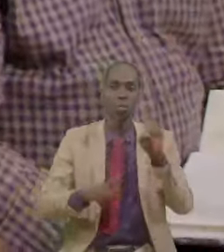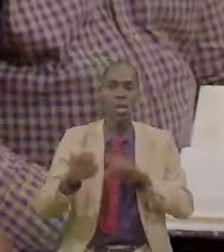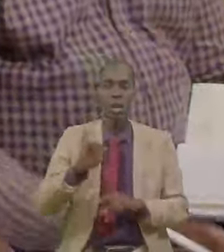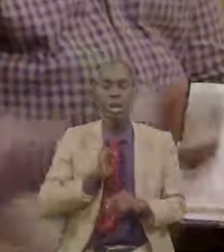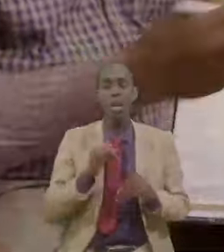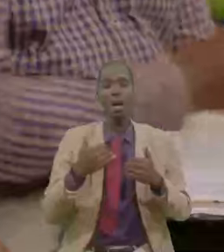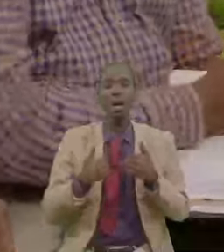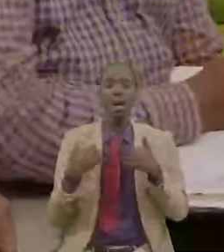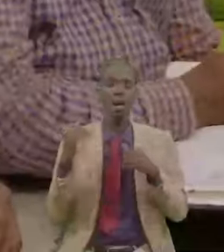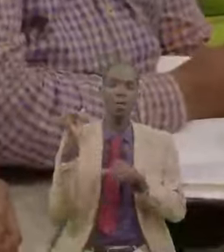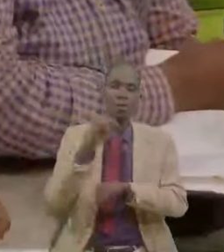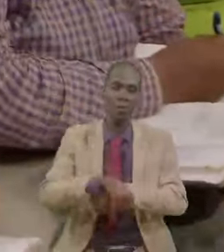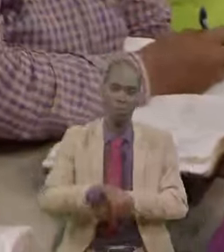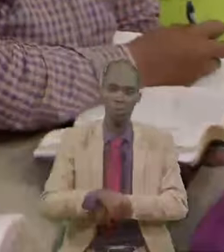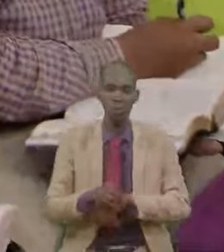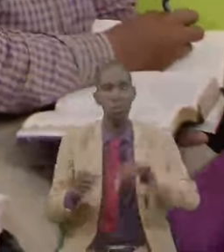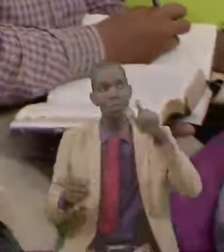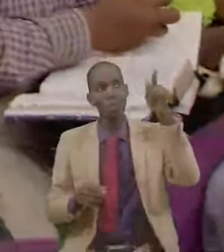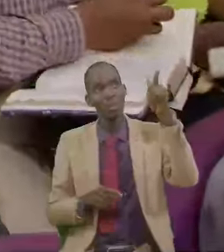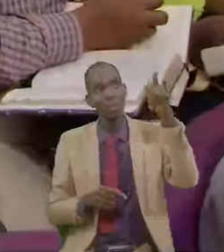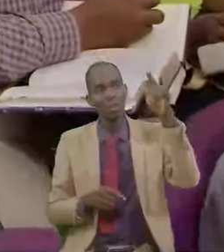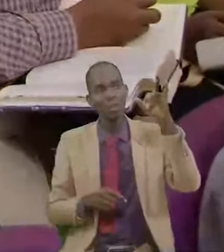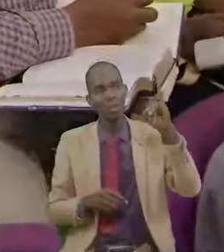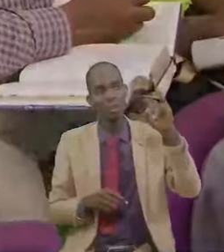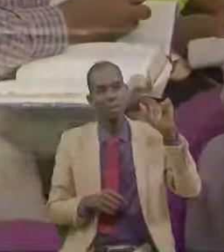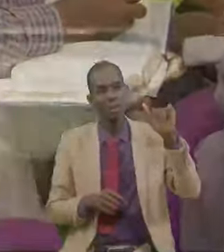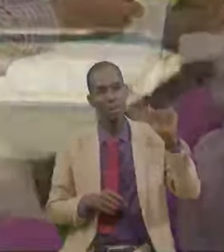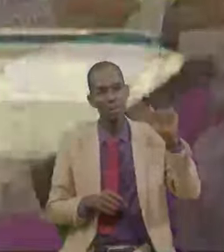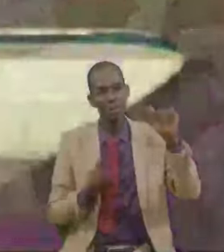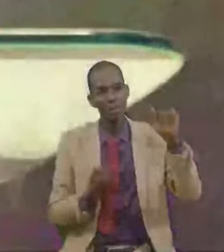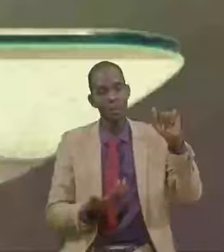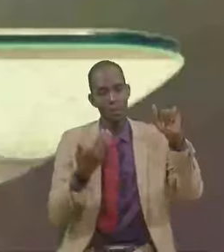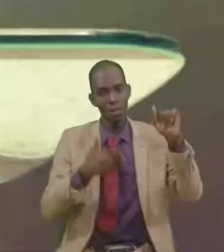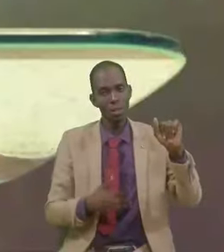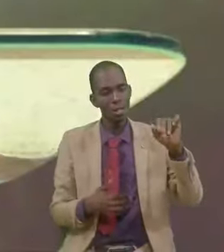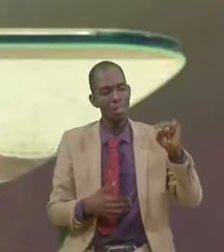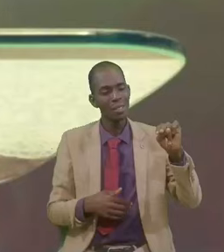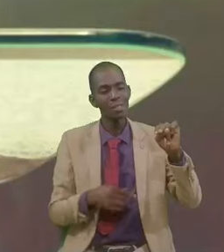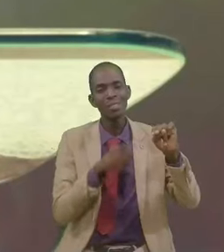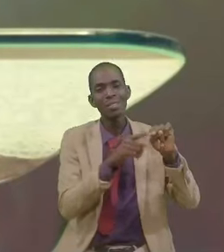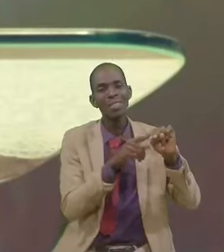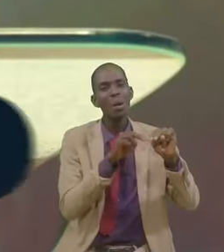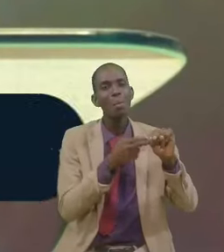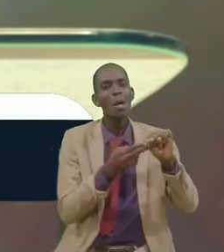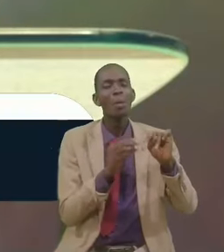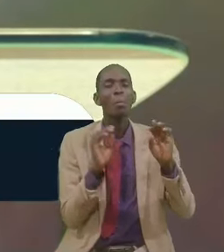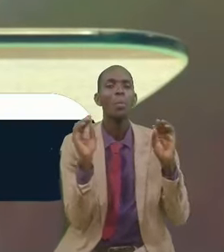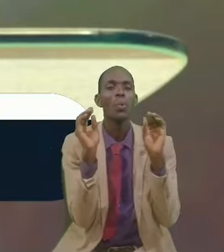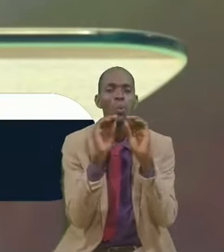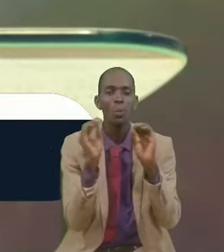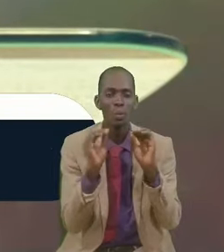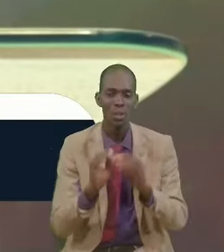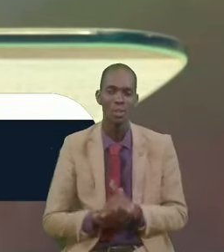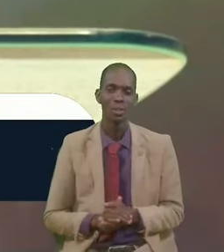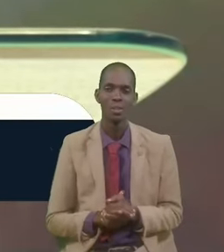Il y a haine des géants. Cela va vous surprendre. Cela veut dire vaut rien.